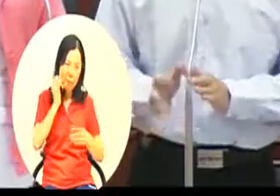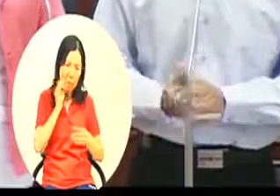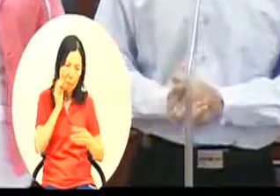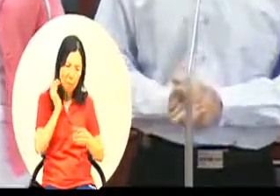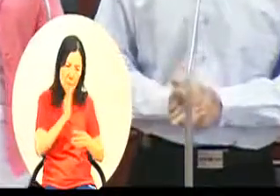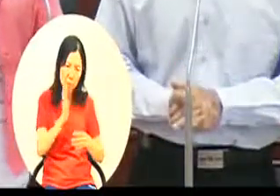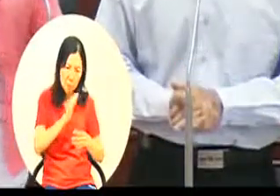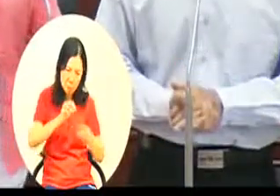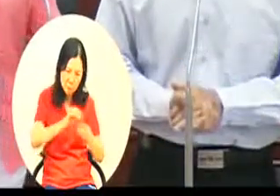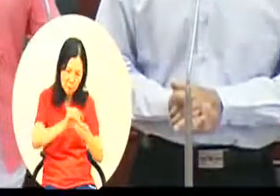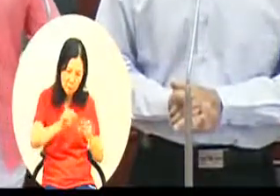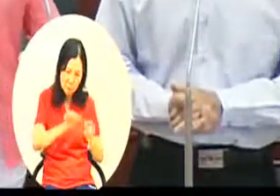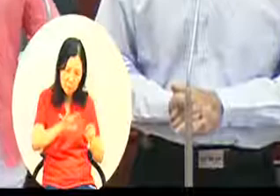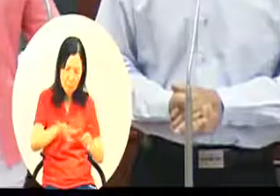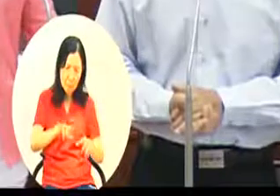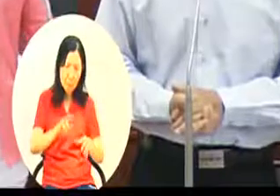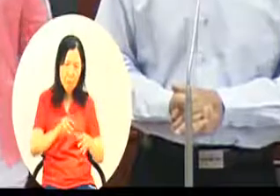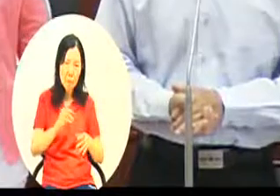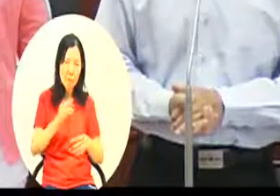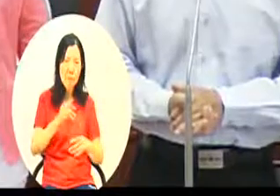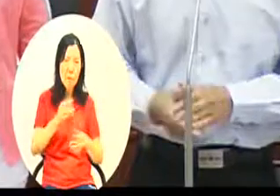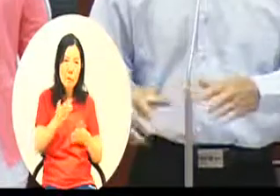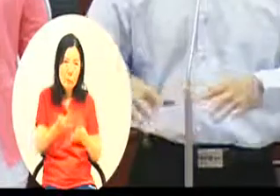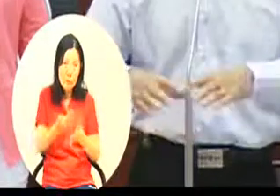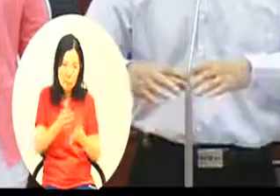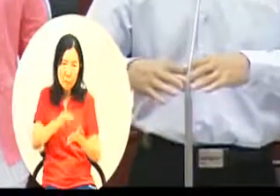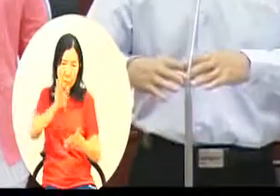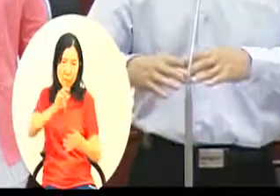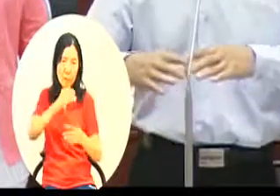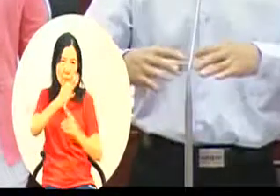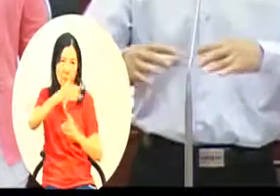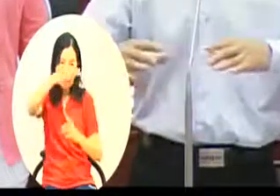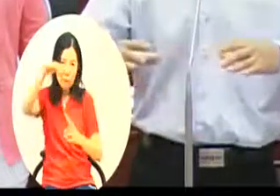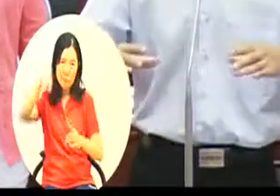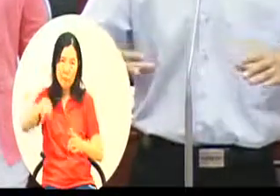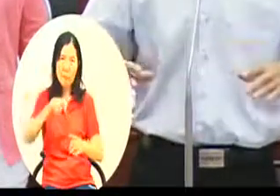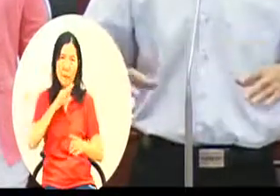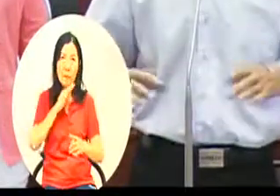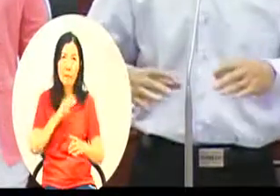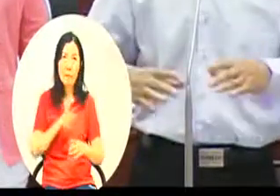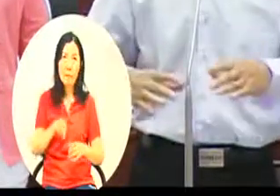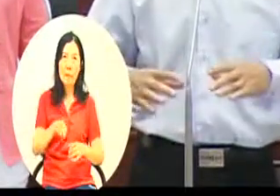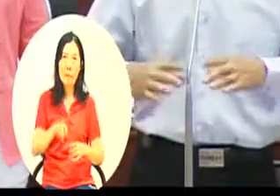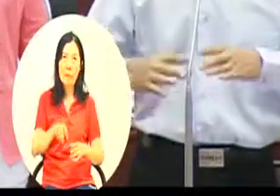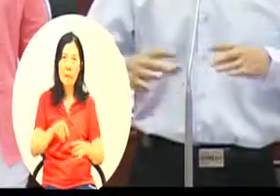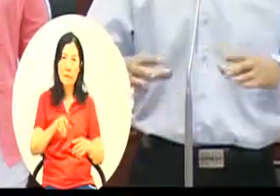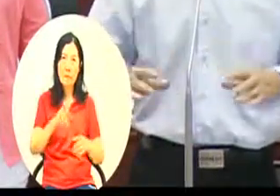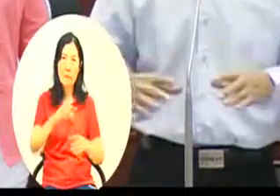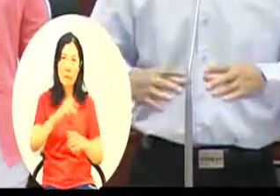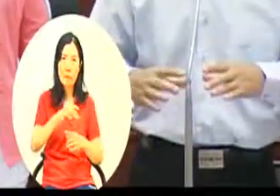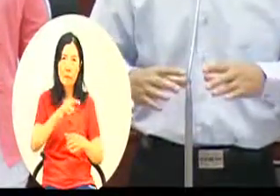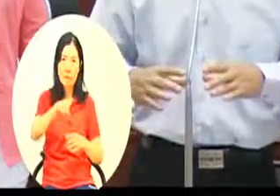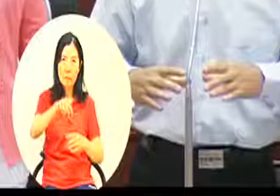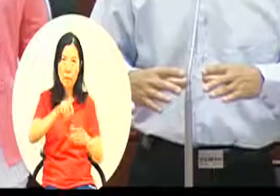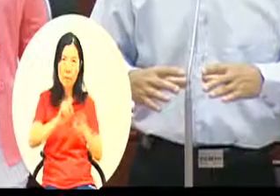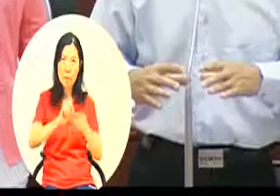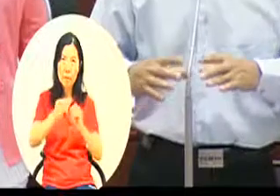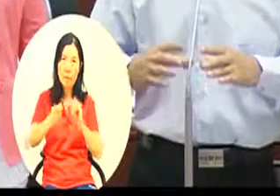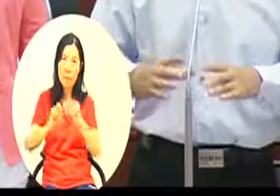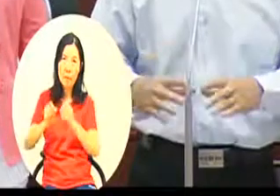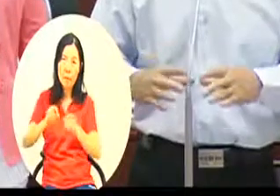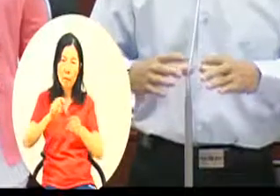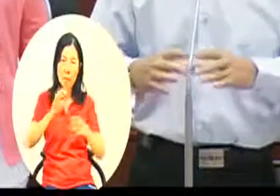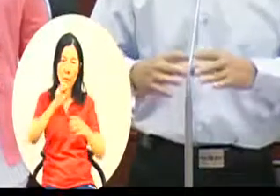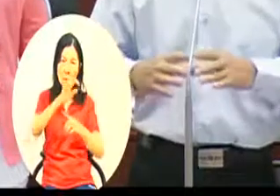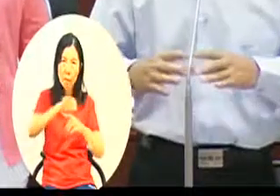刚刚议员提到旗山的这个案子，我们也是在旗山的周围的这个农地，包含